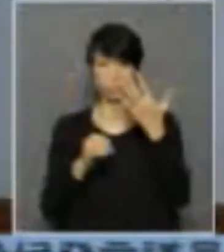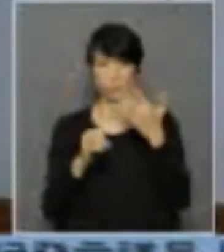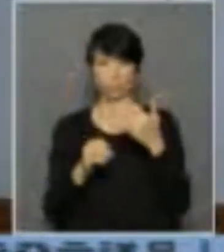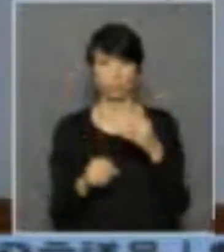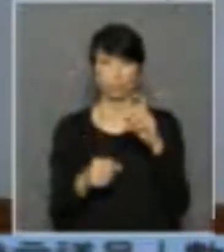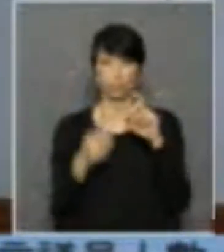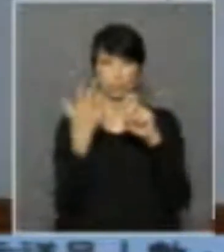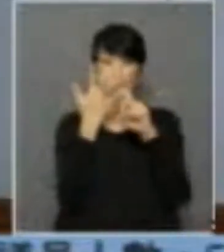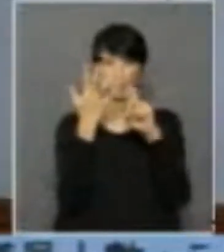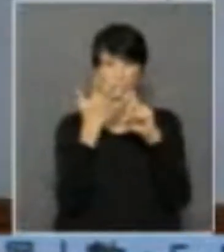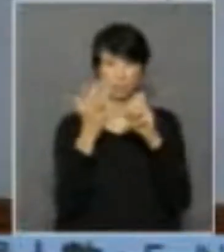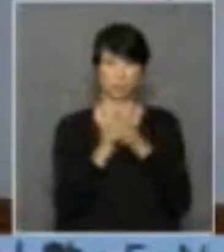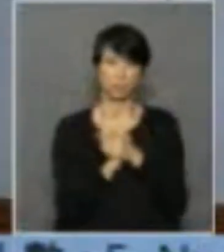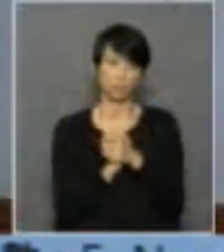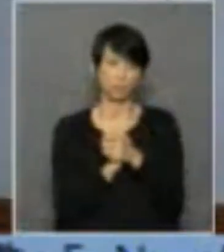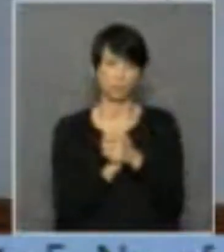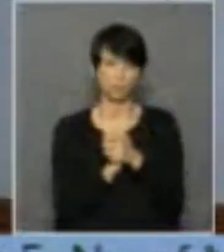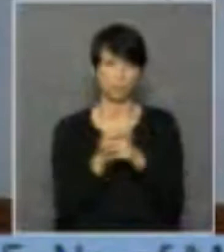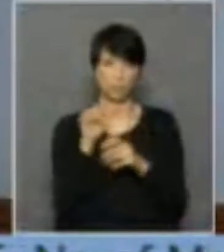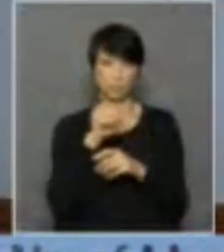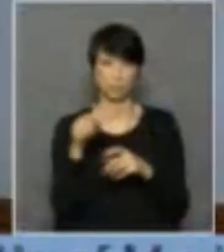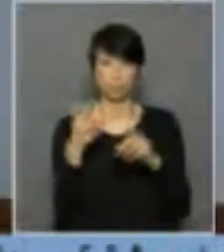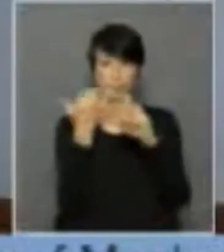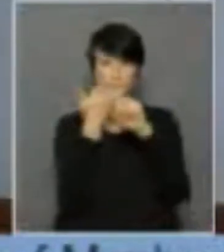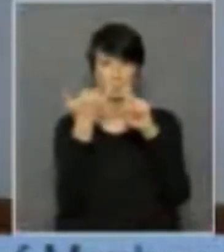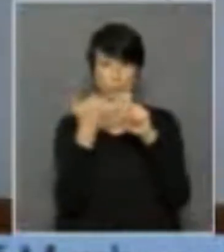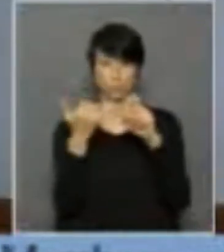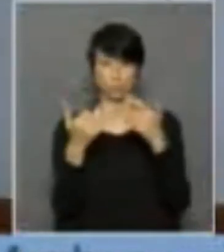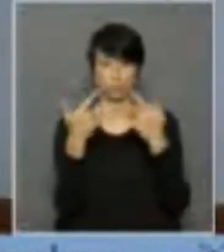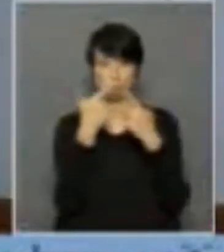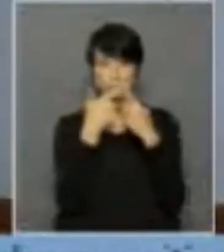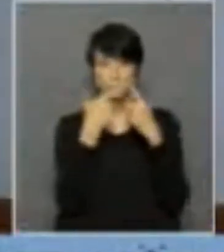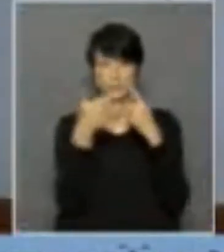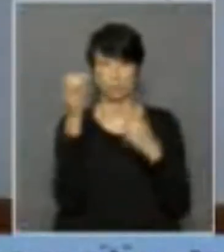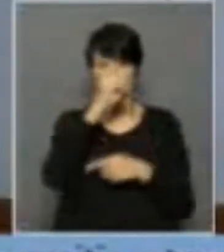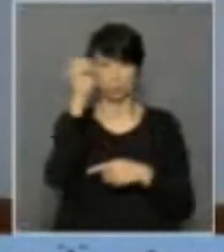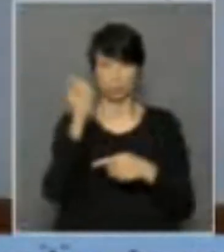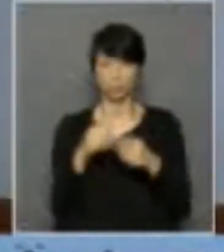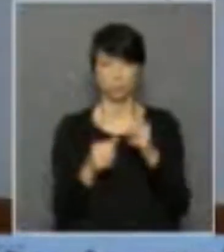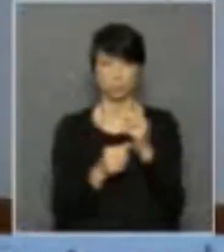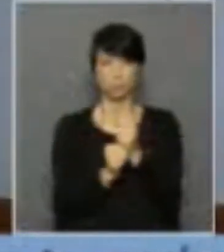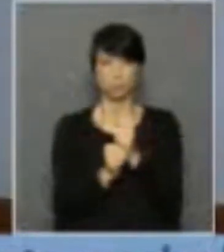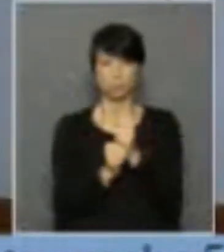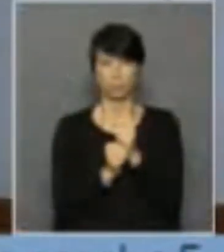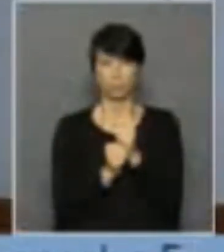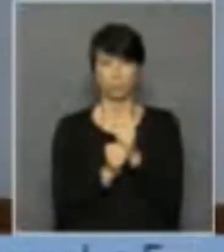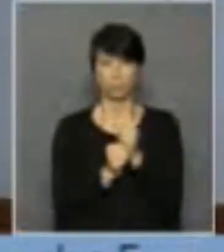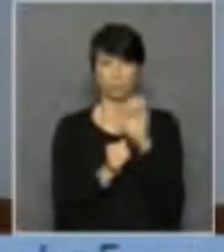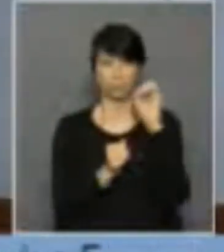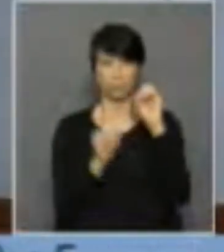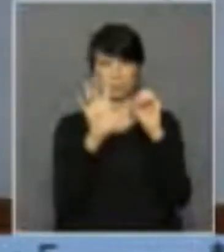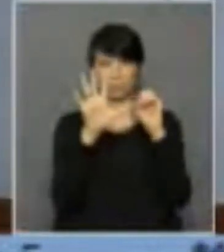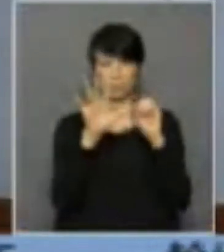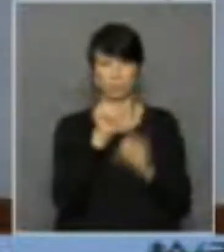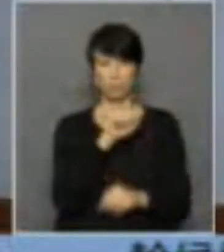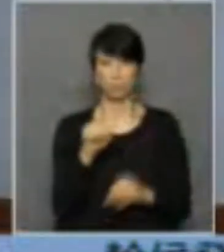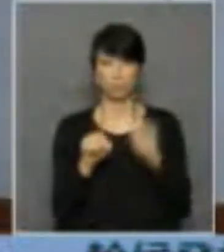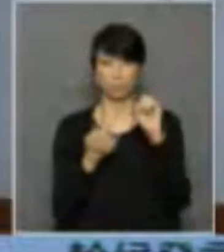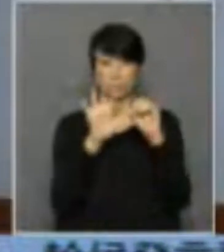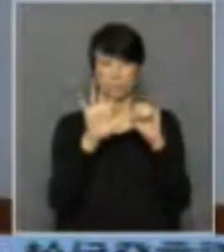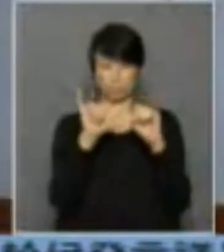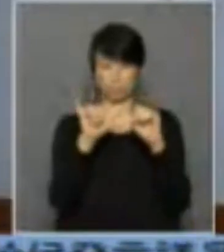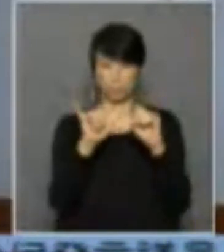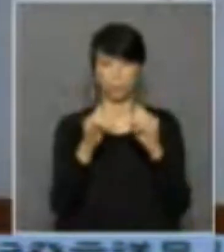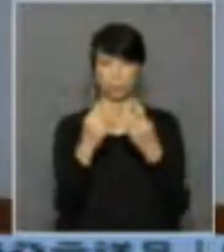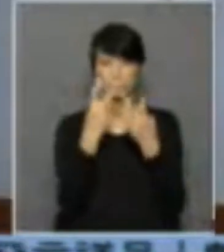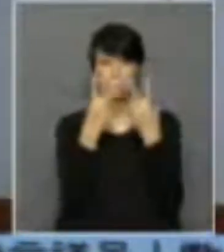至96年學年的 18%， 2005至06學年的 22%， 增